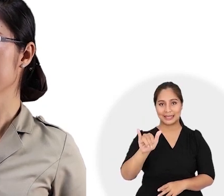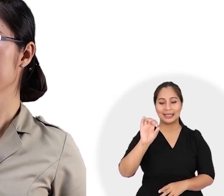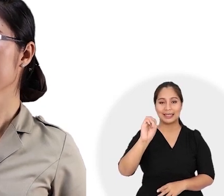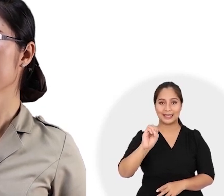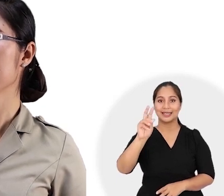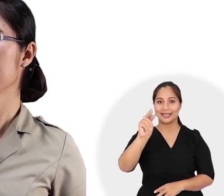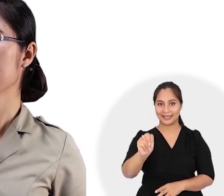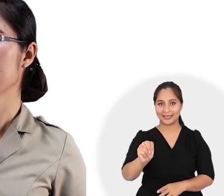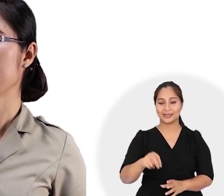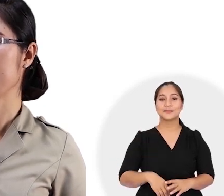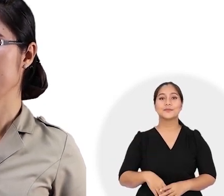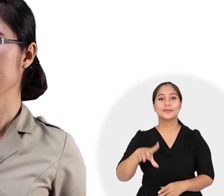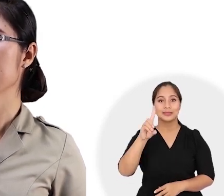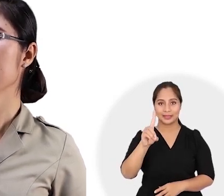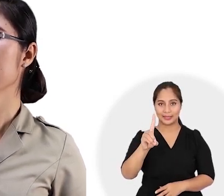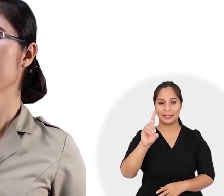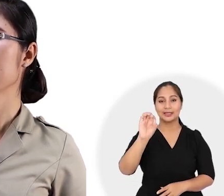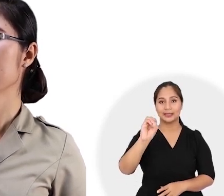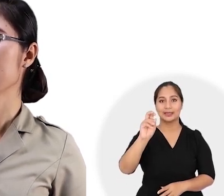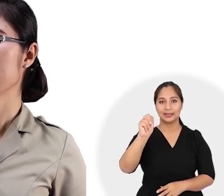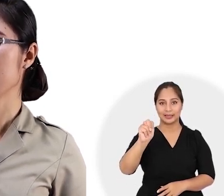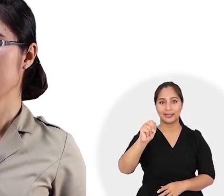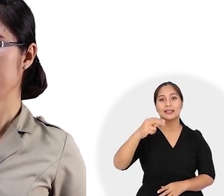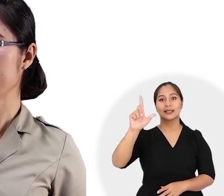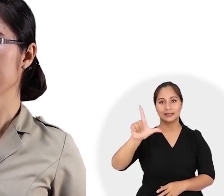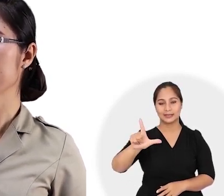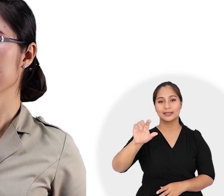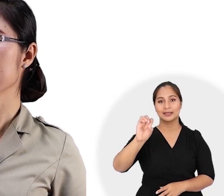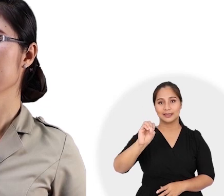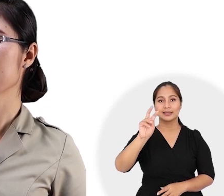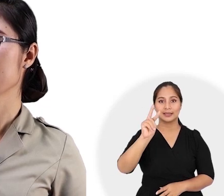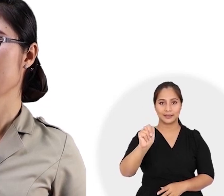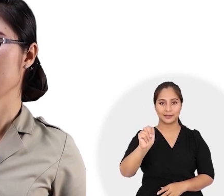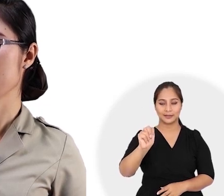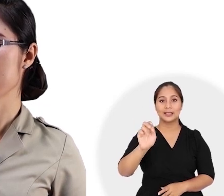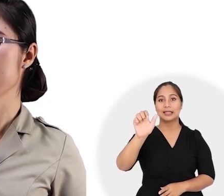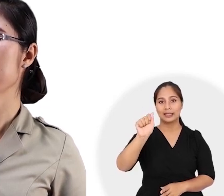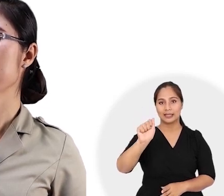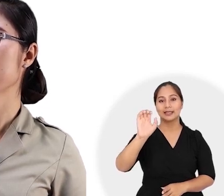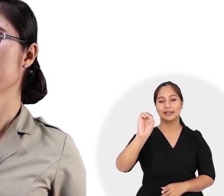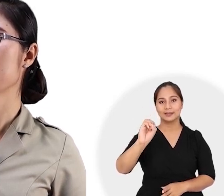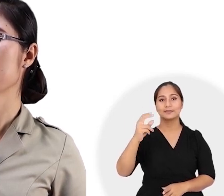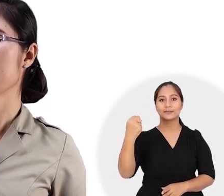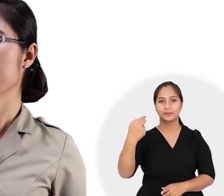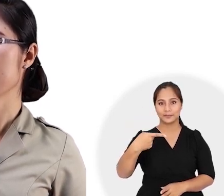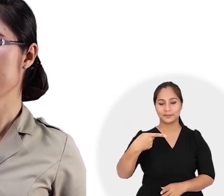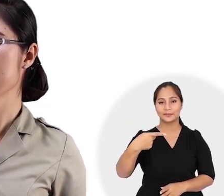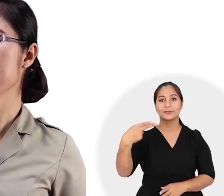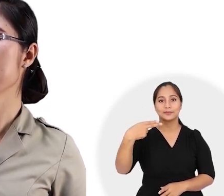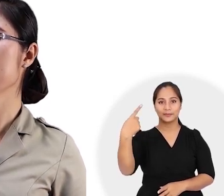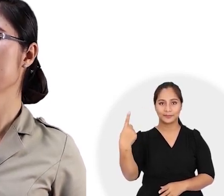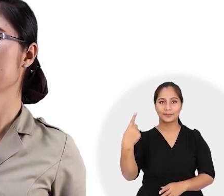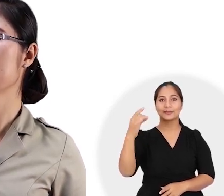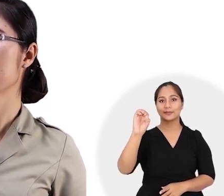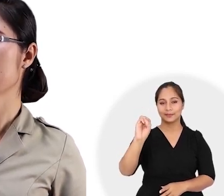ยินดินลินอิมหิ